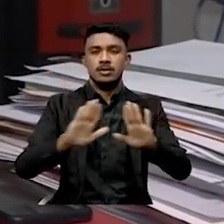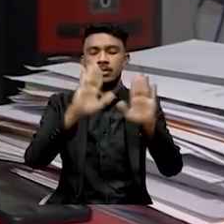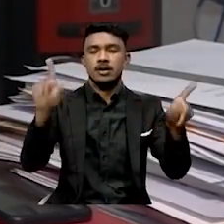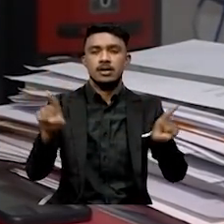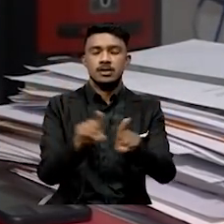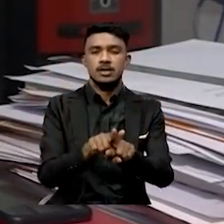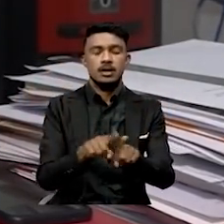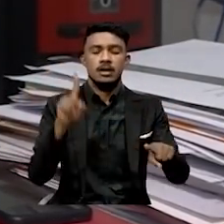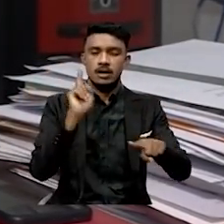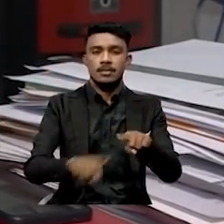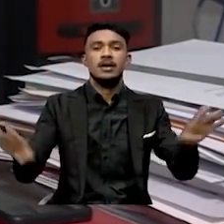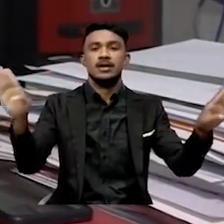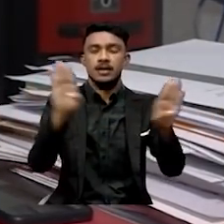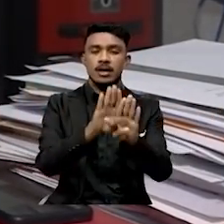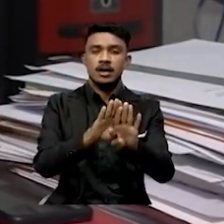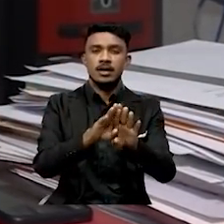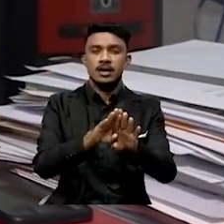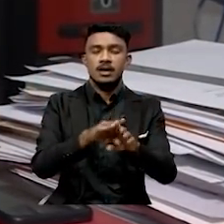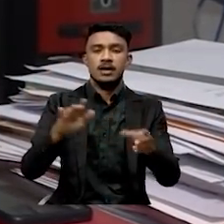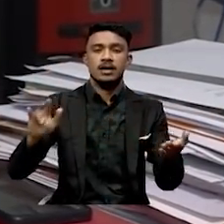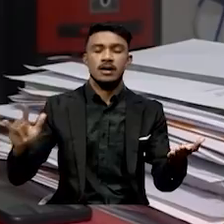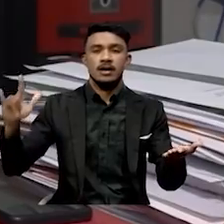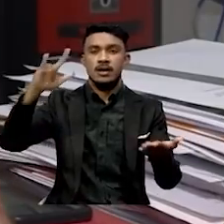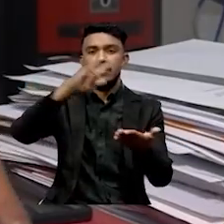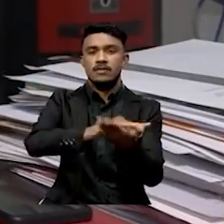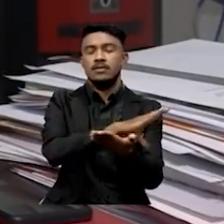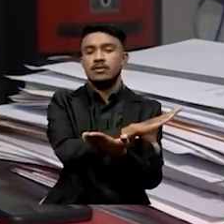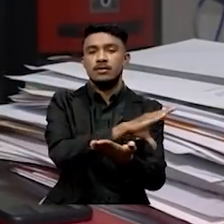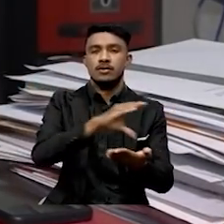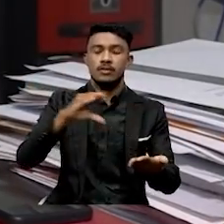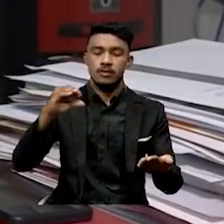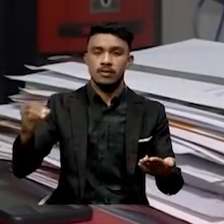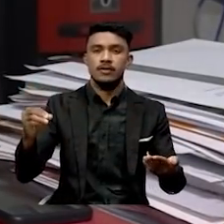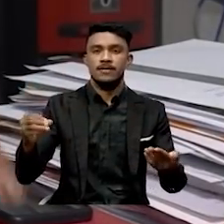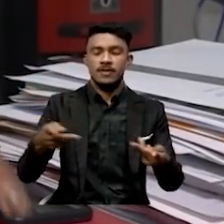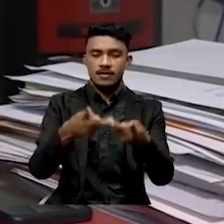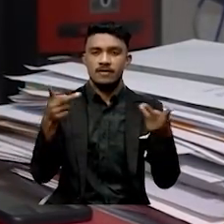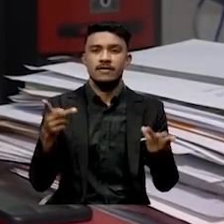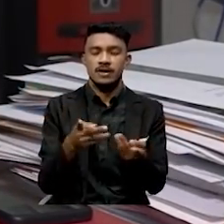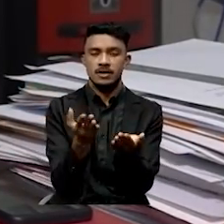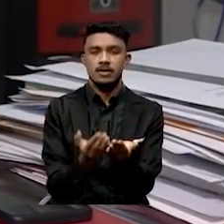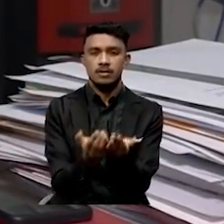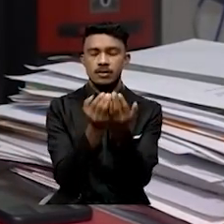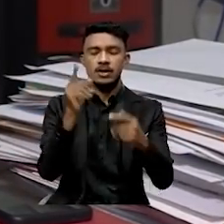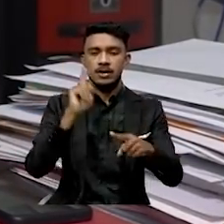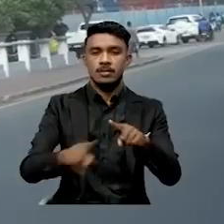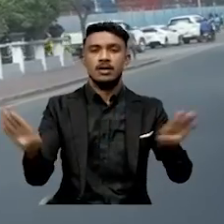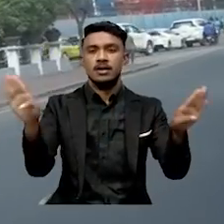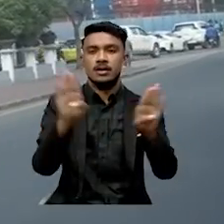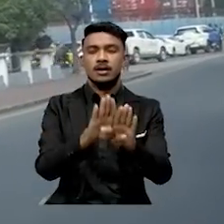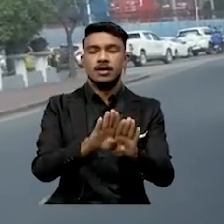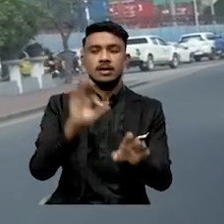labele taka tamba portu se portu maksa santa mai ya quinta sexta halo prosesu la hotu